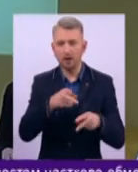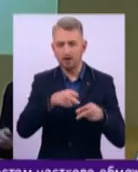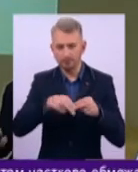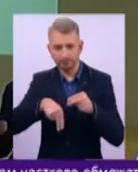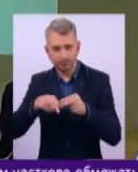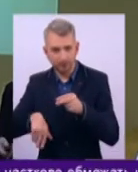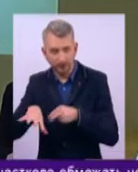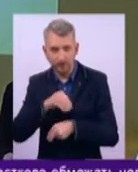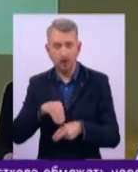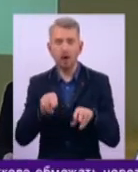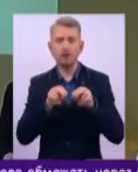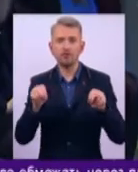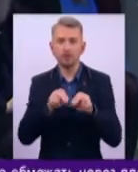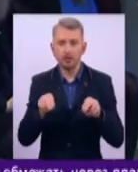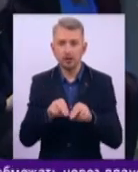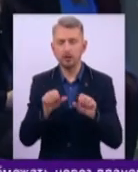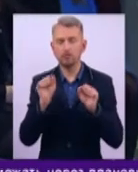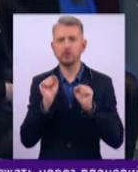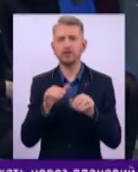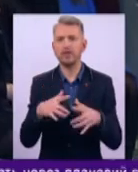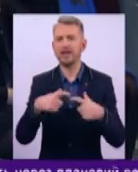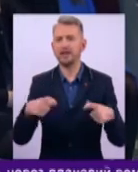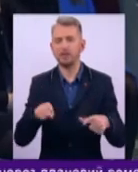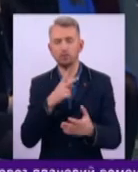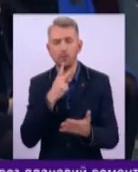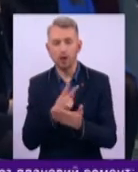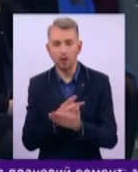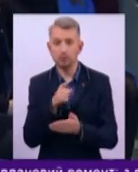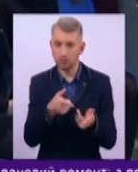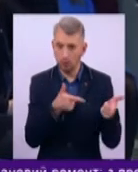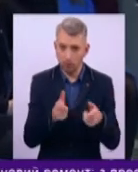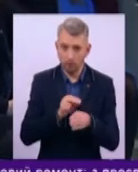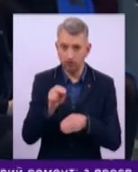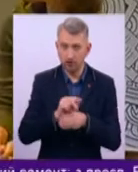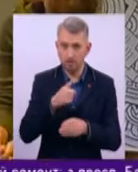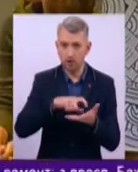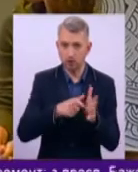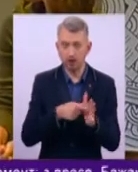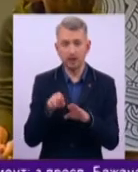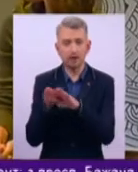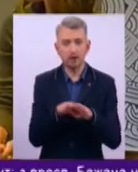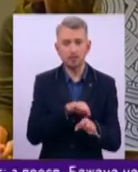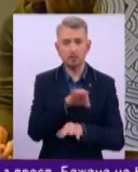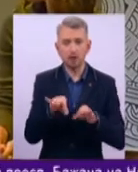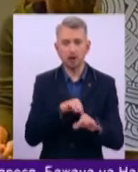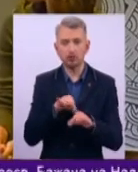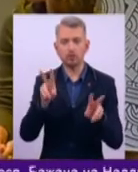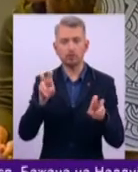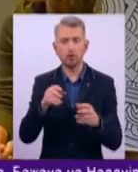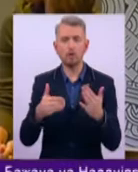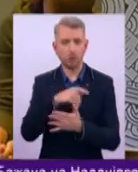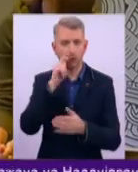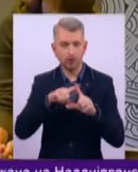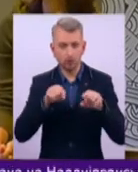навчання навчителі складатимуть модулі, які покажуть, чи готові вони вчити першачків за стандартами проєкту «Нова українська школа». У